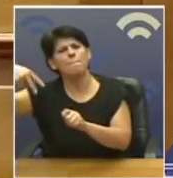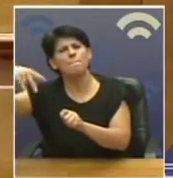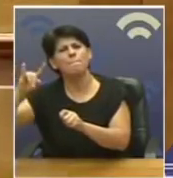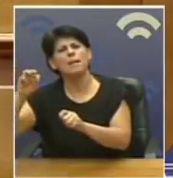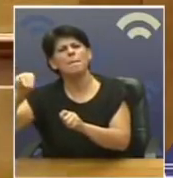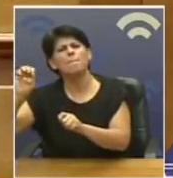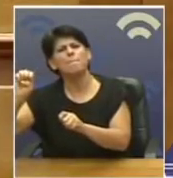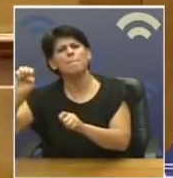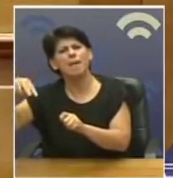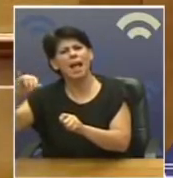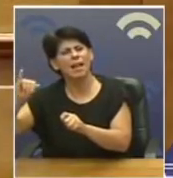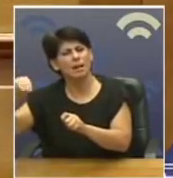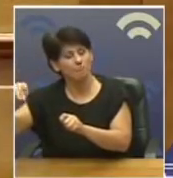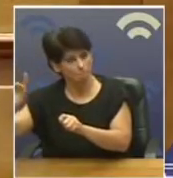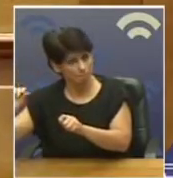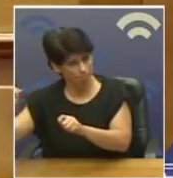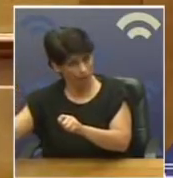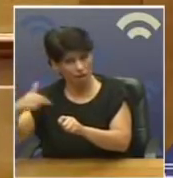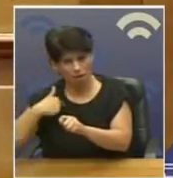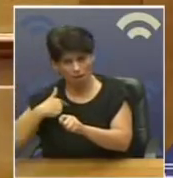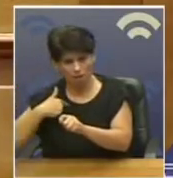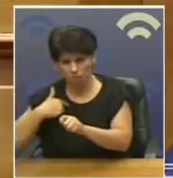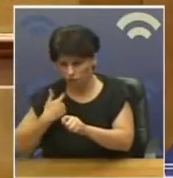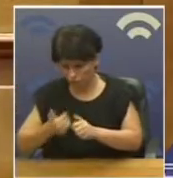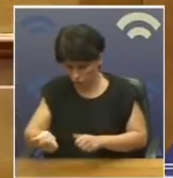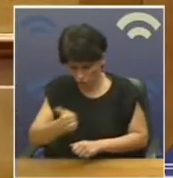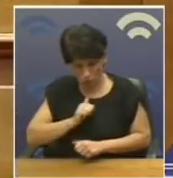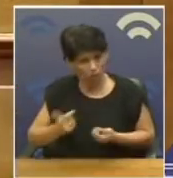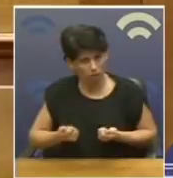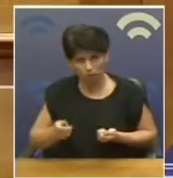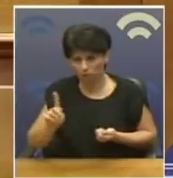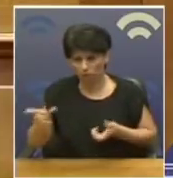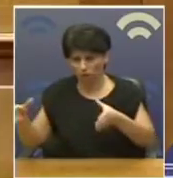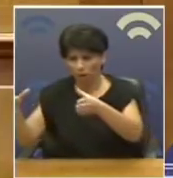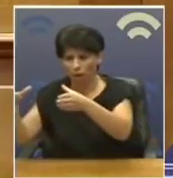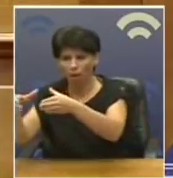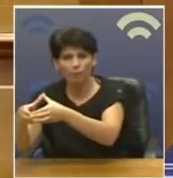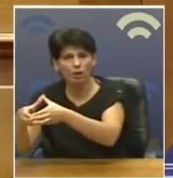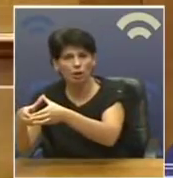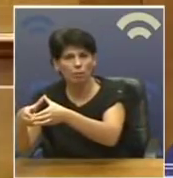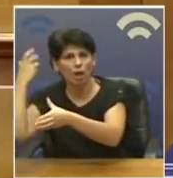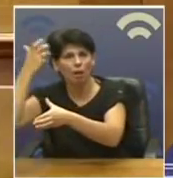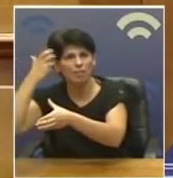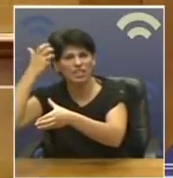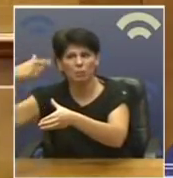Το κάναμε καθ' υπόδειξη της Επιτροπής, την οποία λέτε κι εσείς ότι εμπιστεύεστε. Είναι κάτι που συμβαίνει σε ολόκληρη την